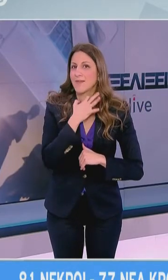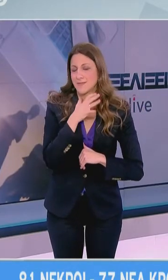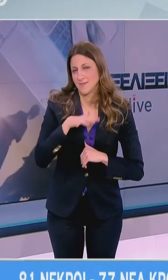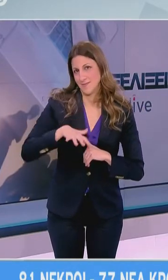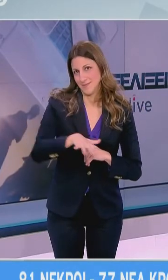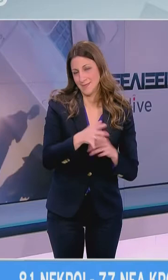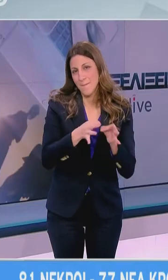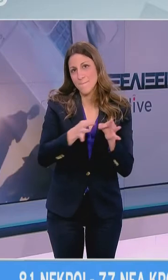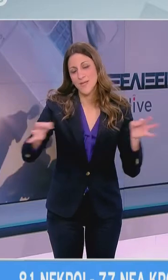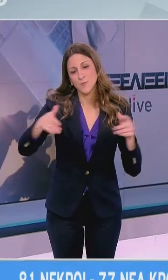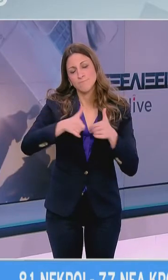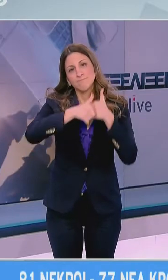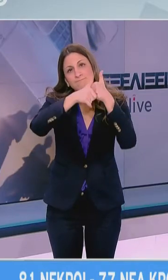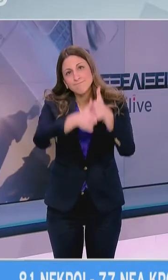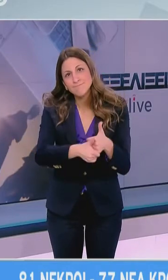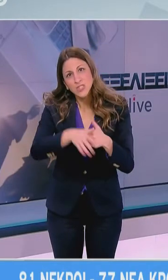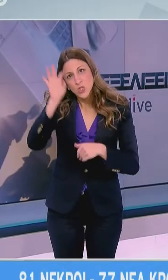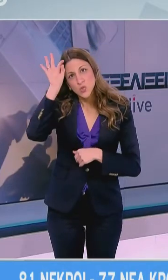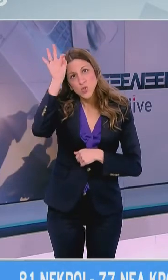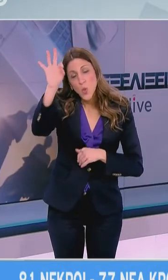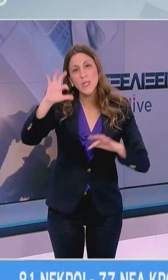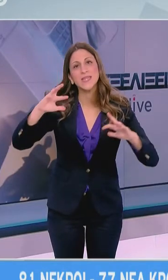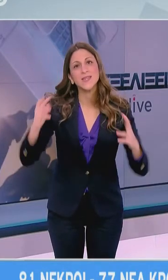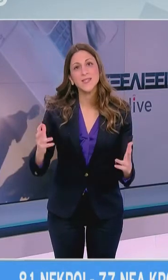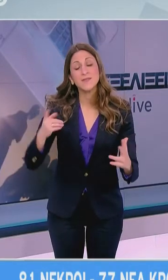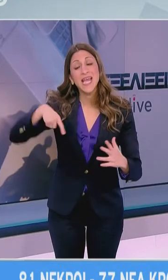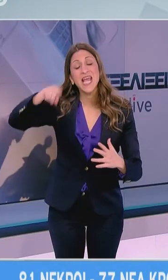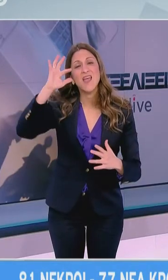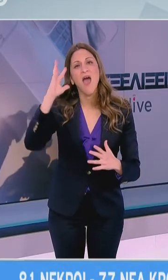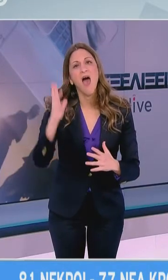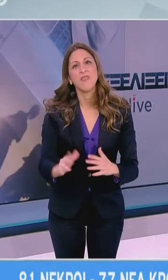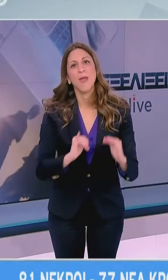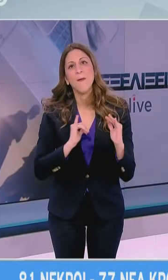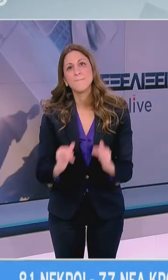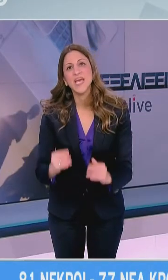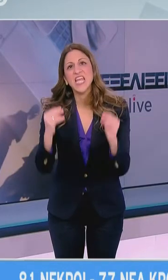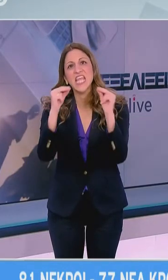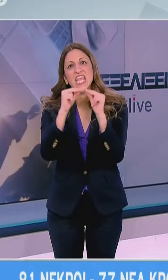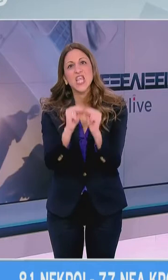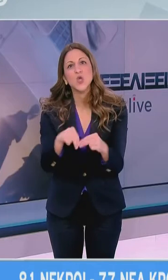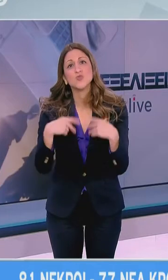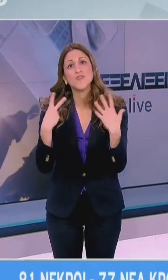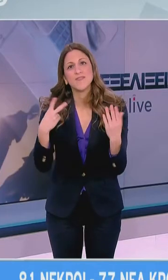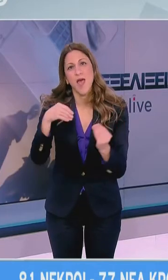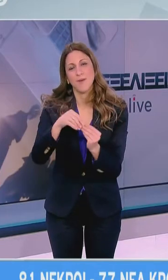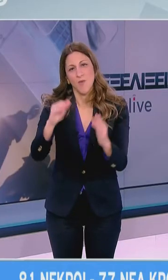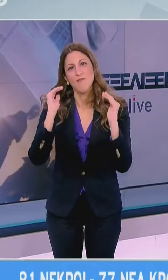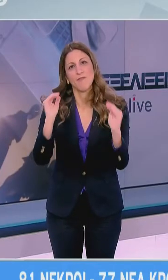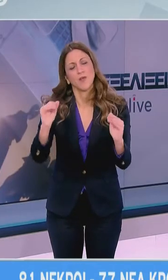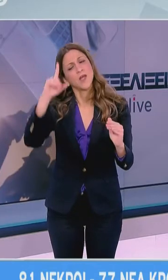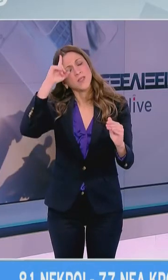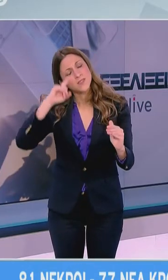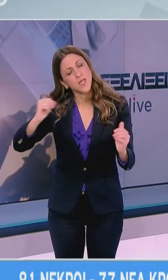εφαρμογή του μέτρου έχει να κάνει με κάθε μέρα μέχρι και τις 27 Απριλίου. Αντιλαμβάνομαι την